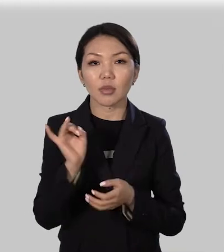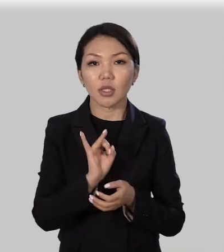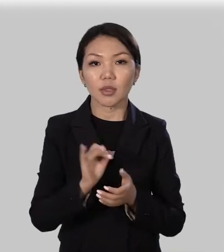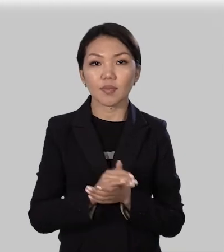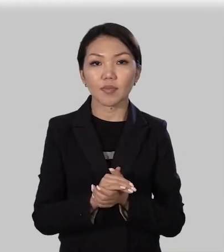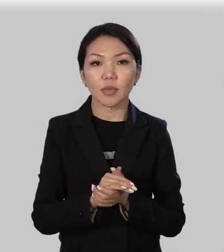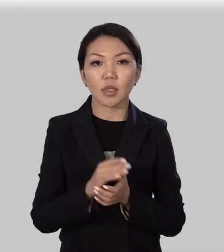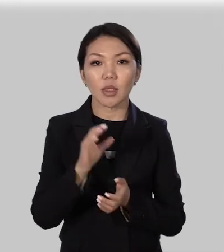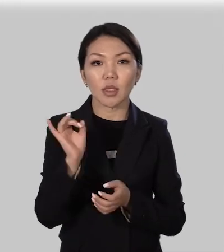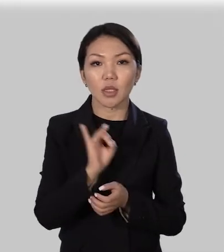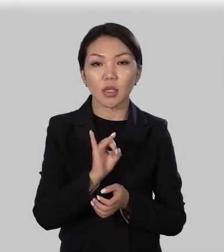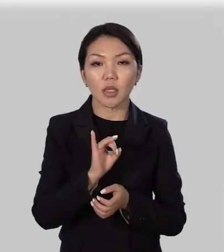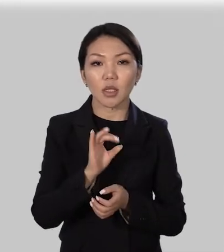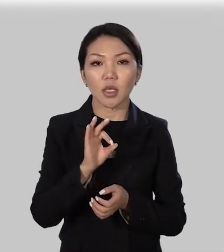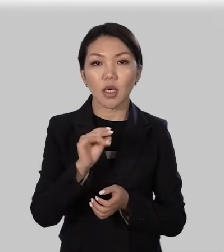герои его картин.